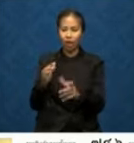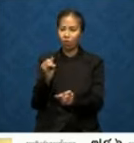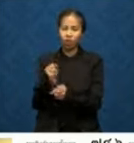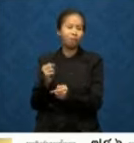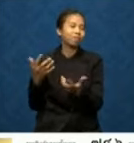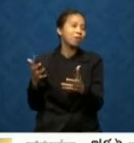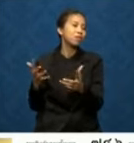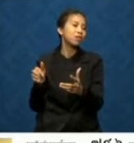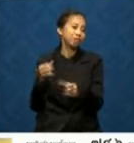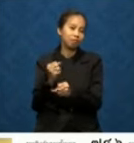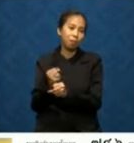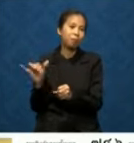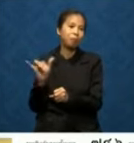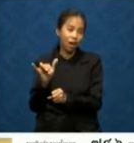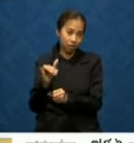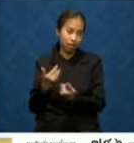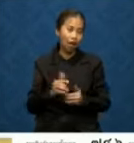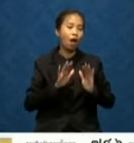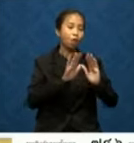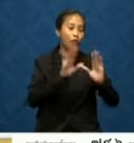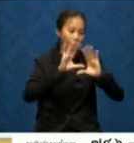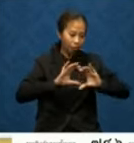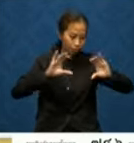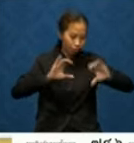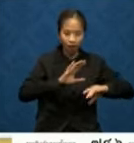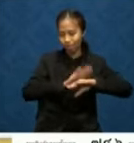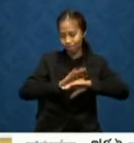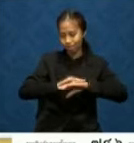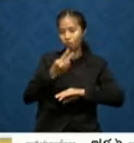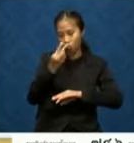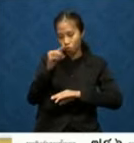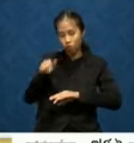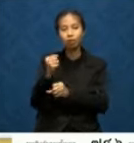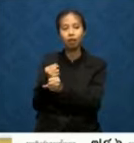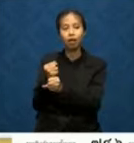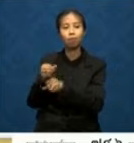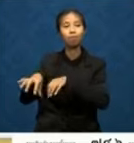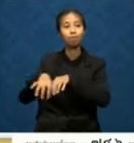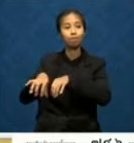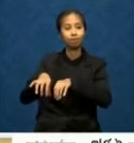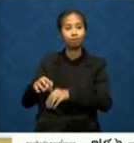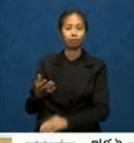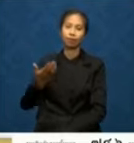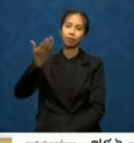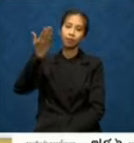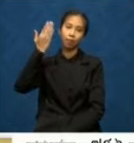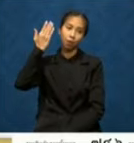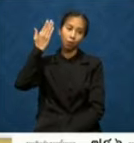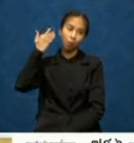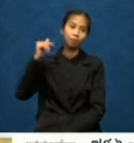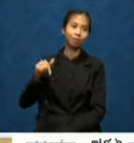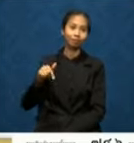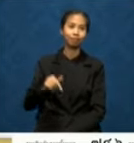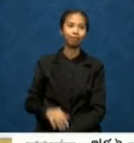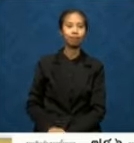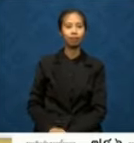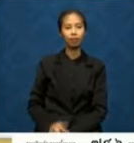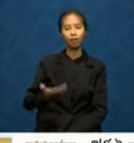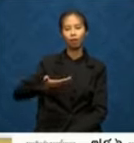นี้ช่วยดำเนินการด้วยครับในชนบทในอดีตขอสไลด์ย้อนหลังนี้แหละครับ